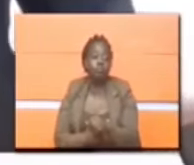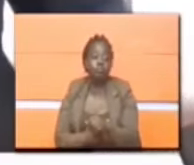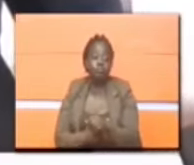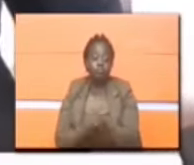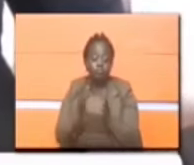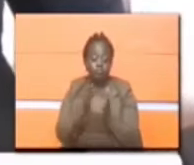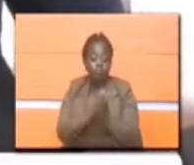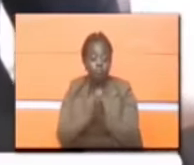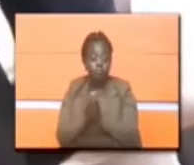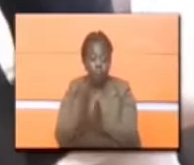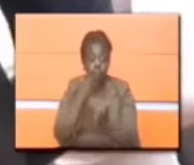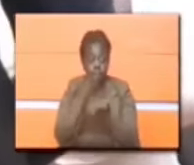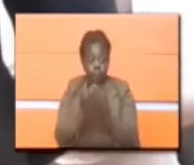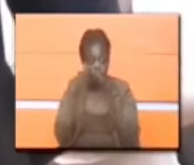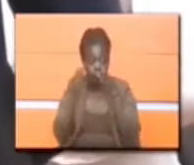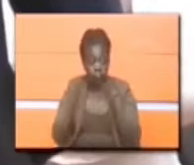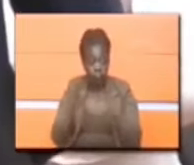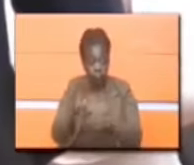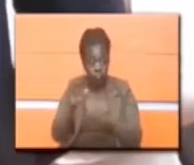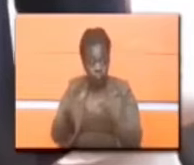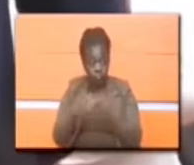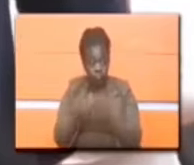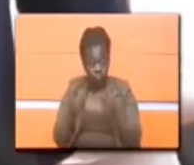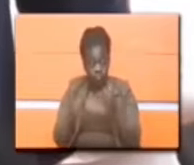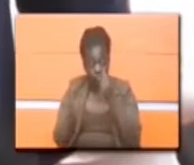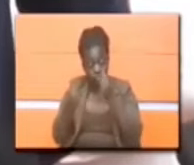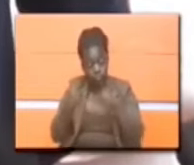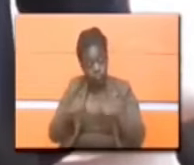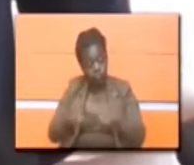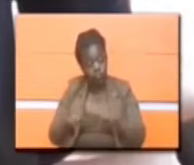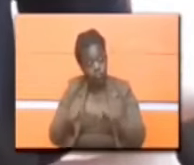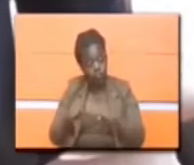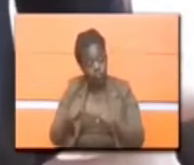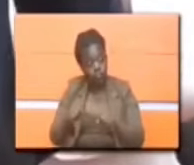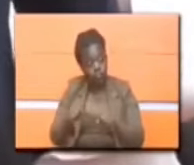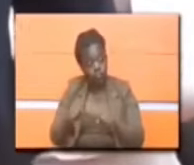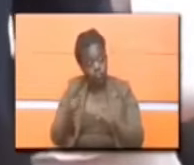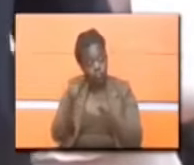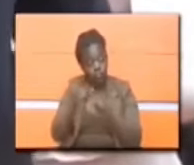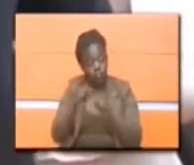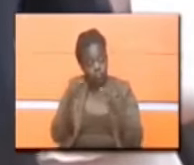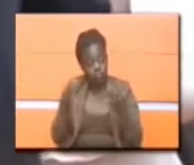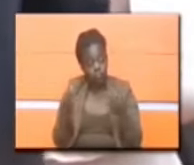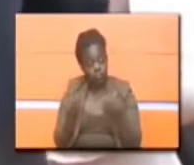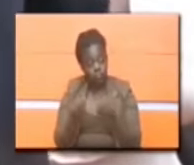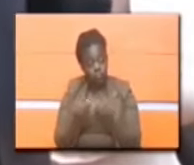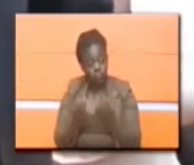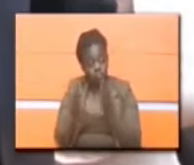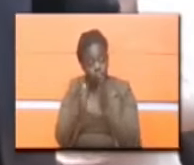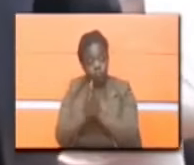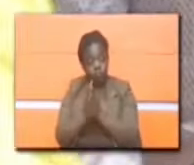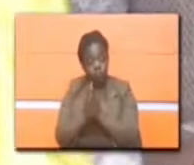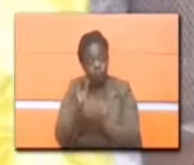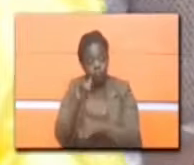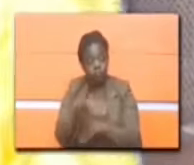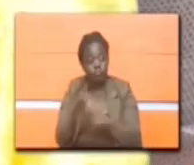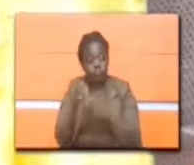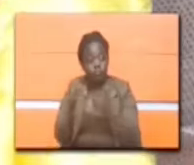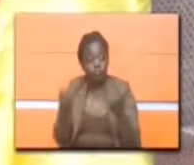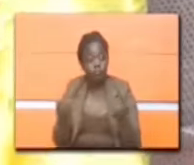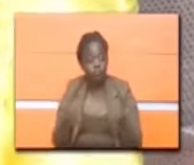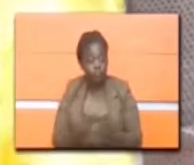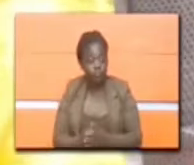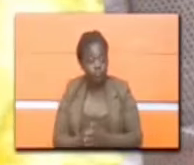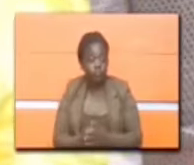Mwebaza ebirungi byonna byakoze eri famire wamu n'abaana be.